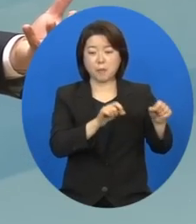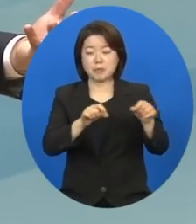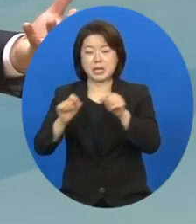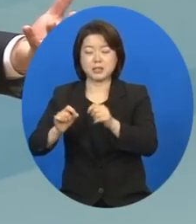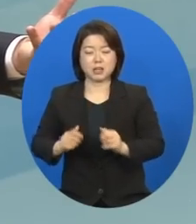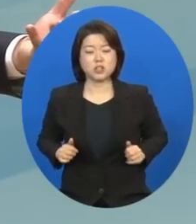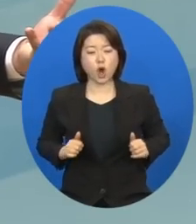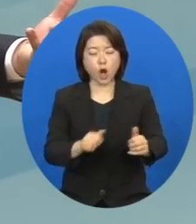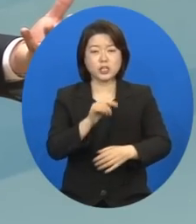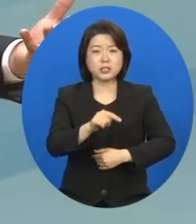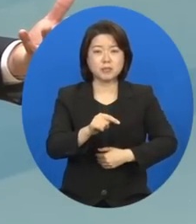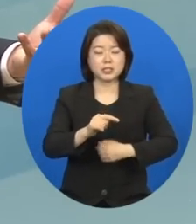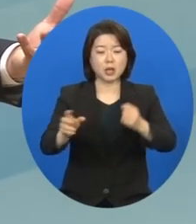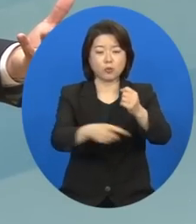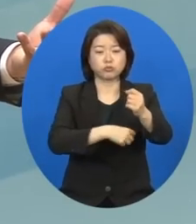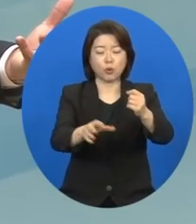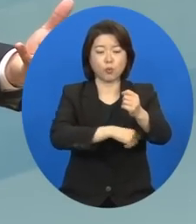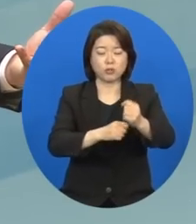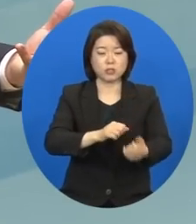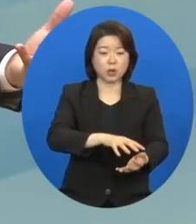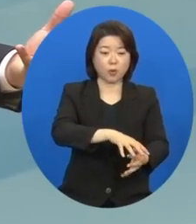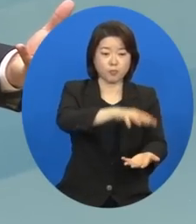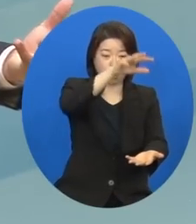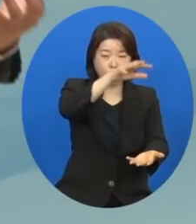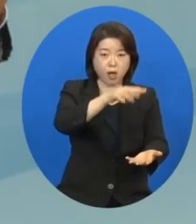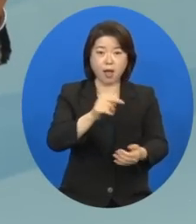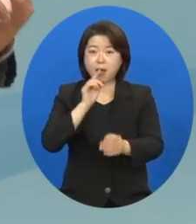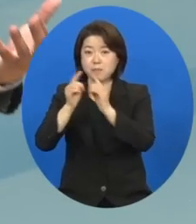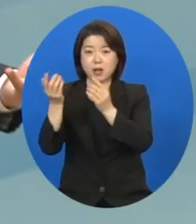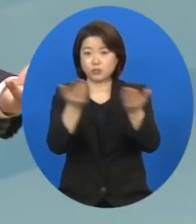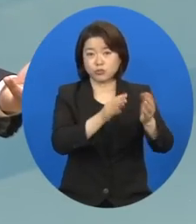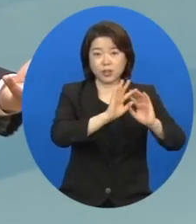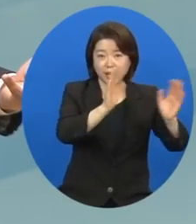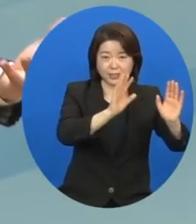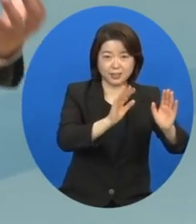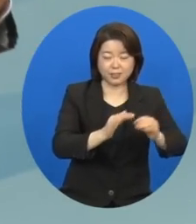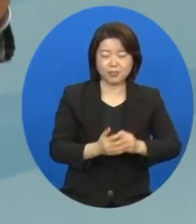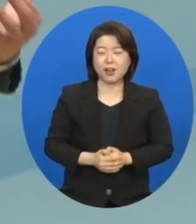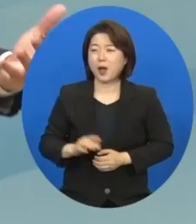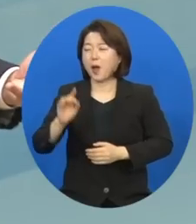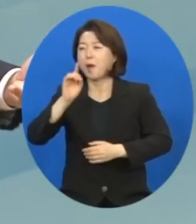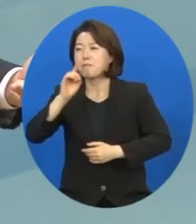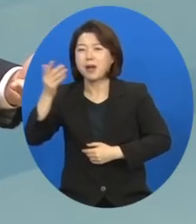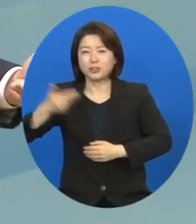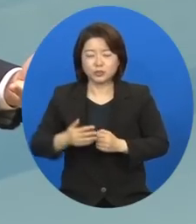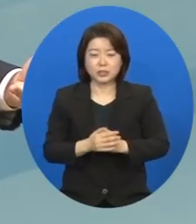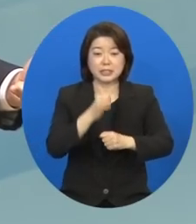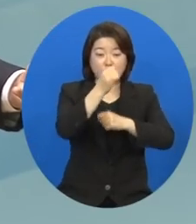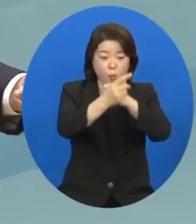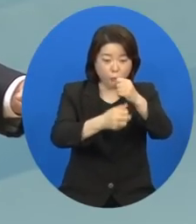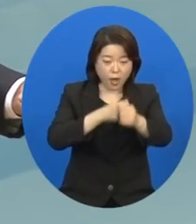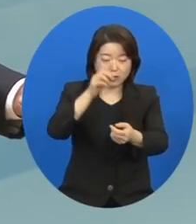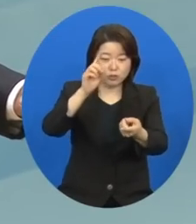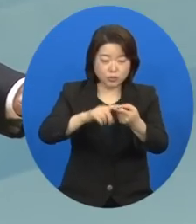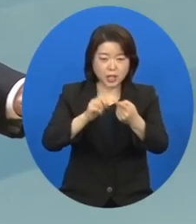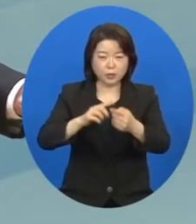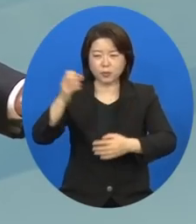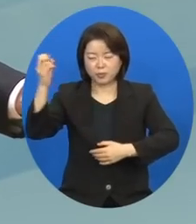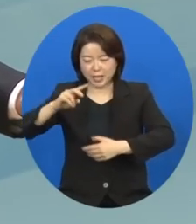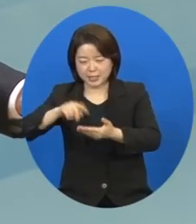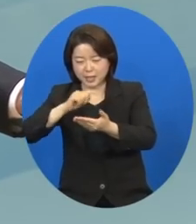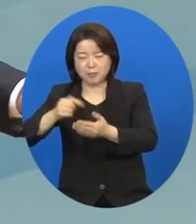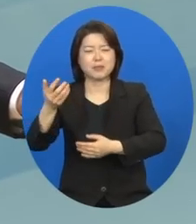해서 열심히 추수해서 모아라 라고 하지 않고 뭐라고 하시냐면 횟수대로 내가 다시 갚아줄